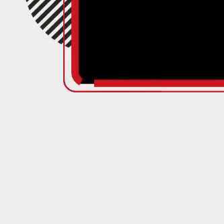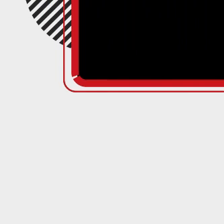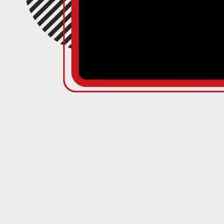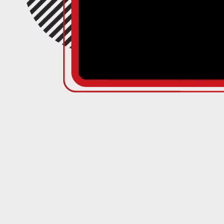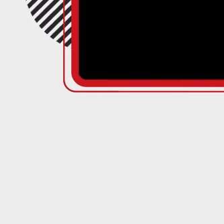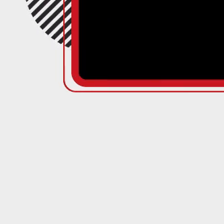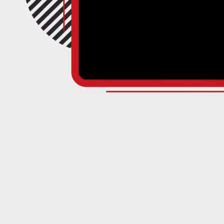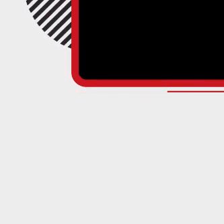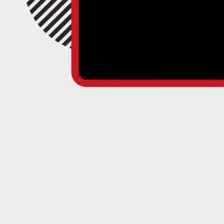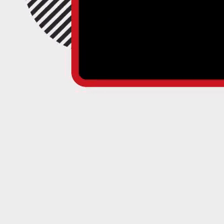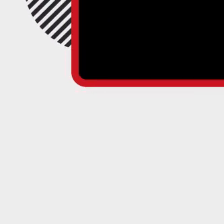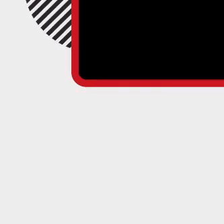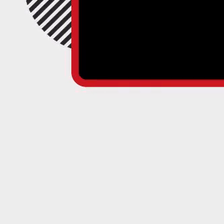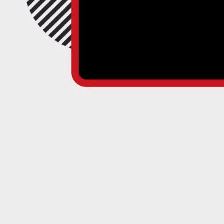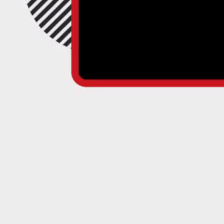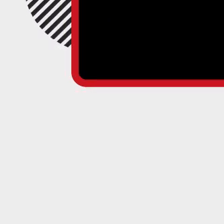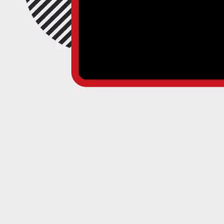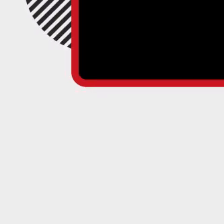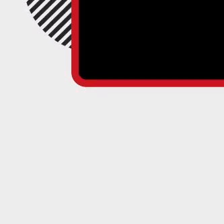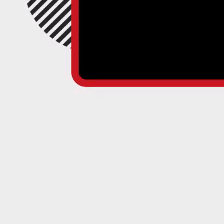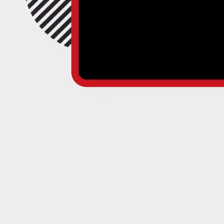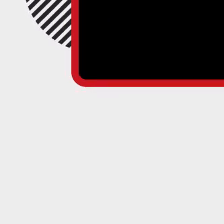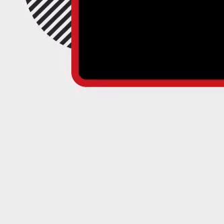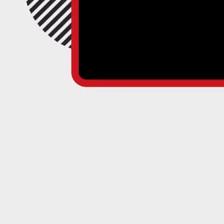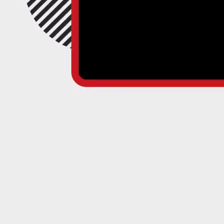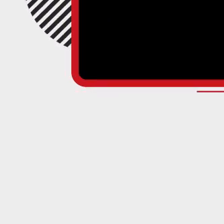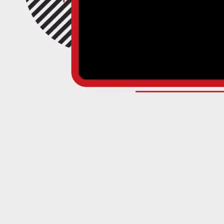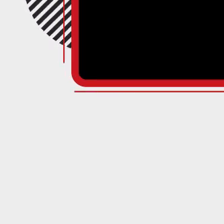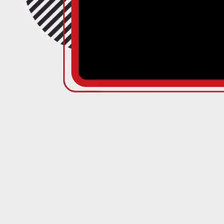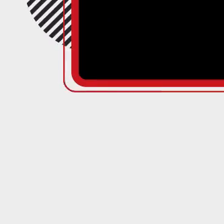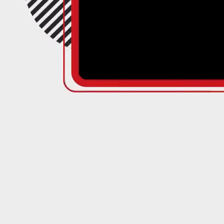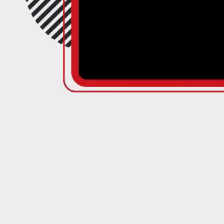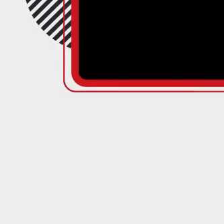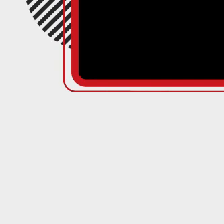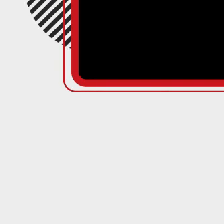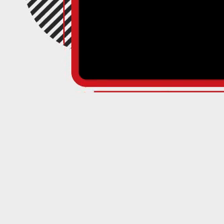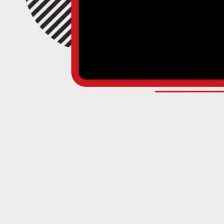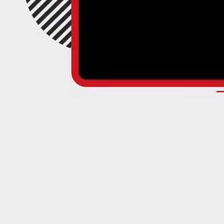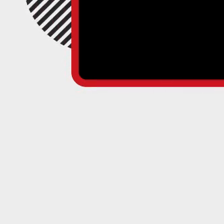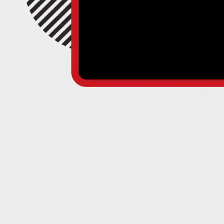يوتيوب وتفعلوا الجرس باش يوصلكم الجديد. ايام 24 عيونكم التي لا تنام.